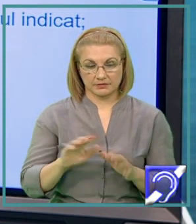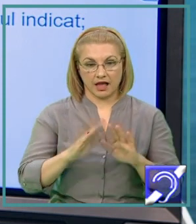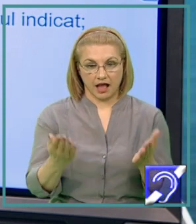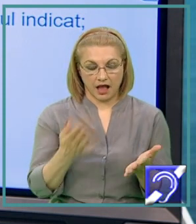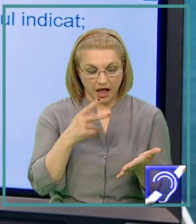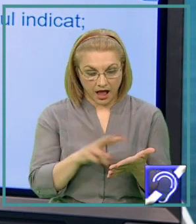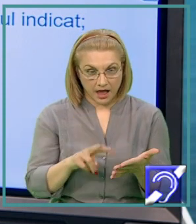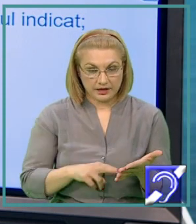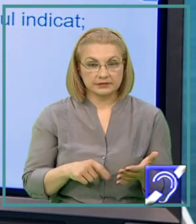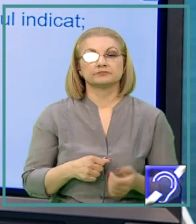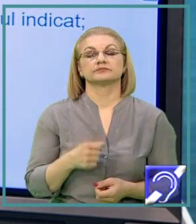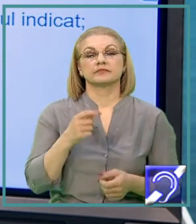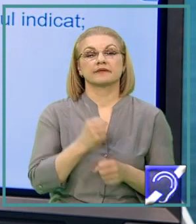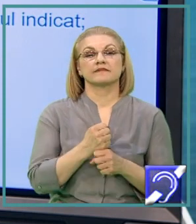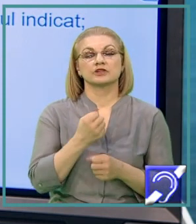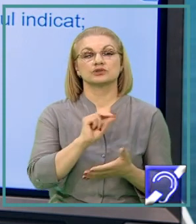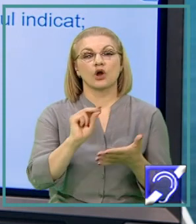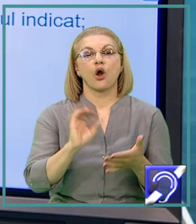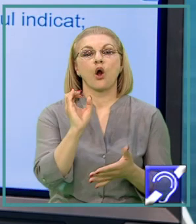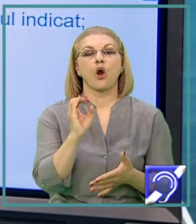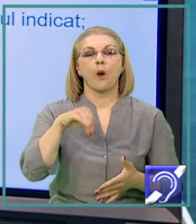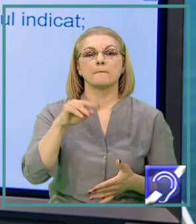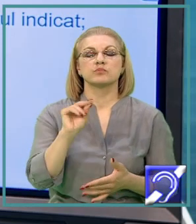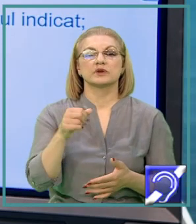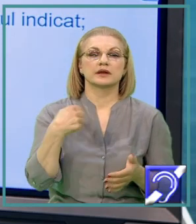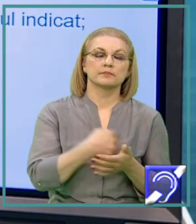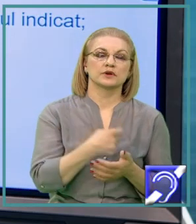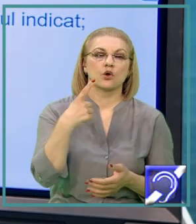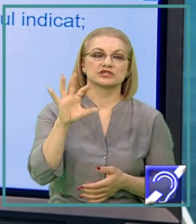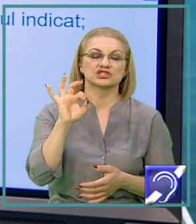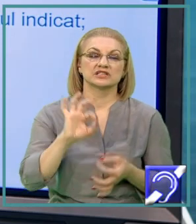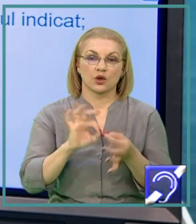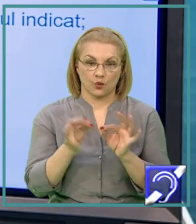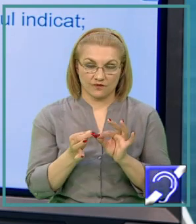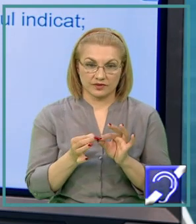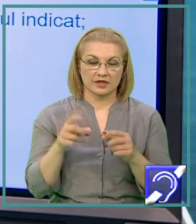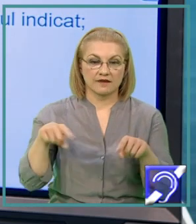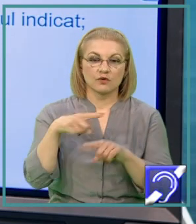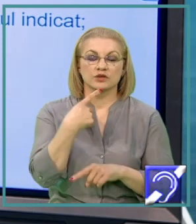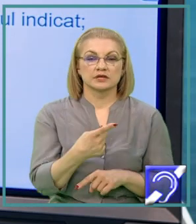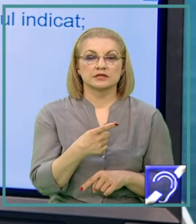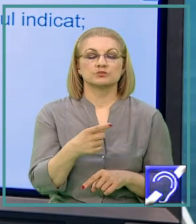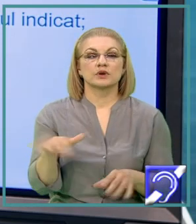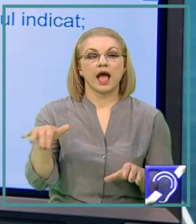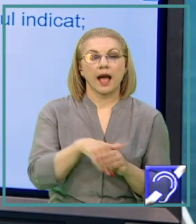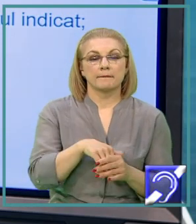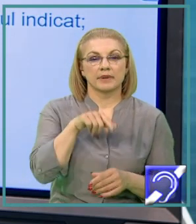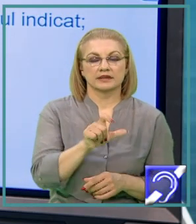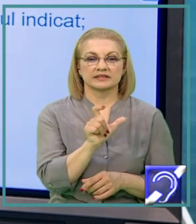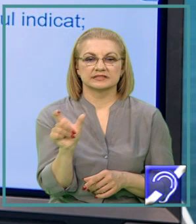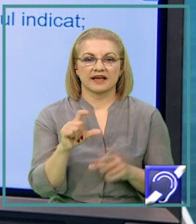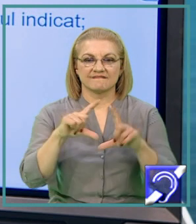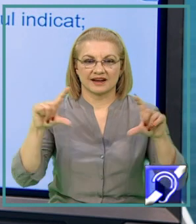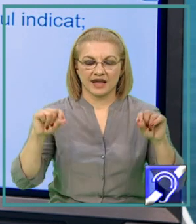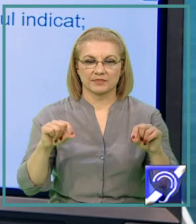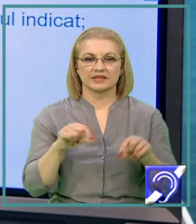să alcătuiți o compunere de minimum 150 de cuvinte în care să argumentați apartenența acestui fragment la